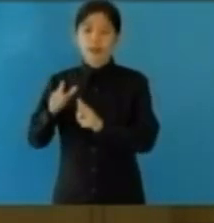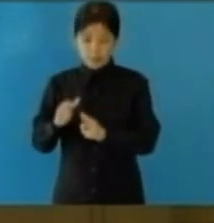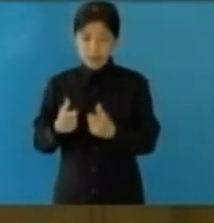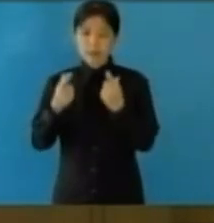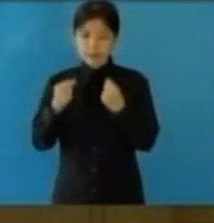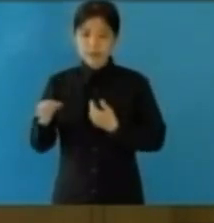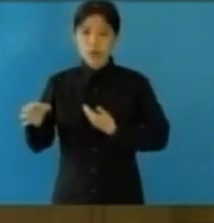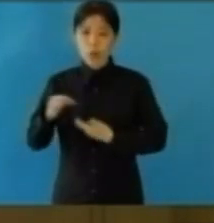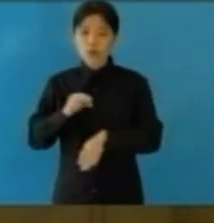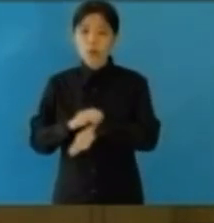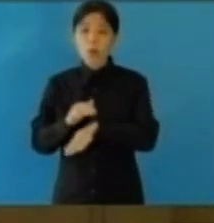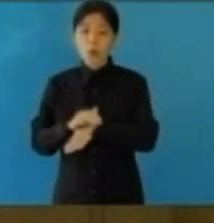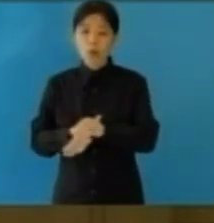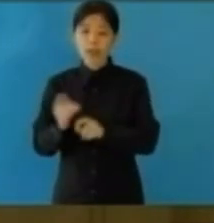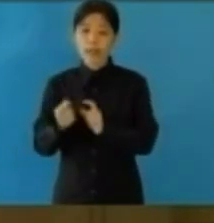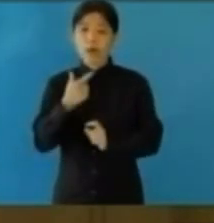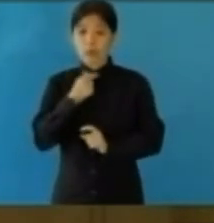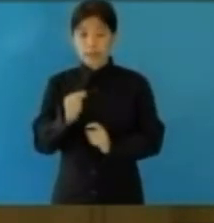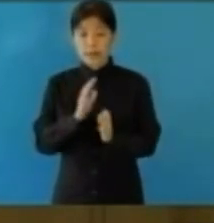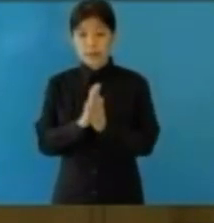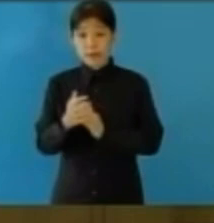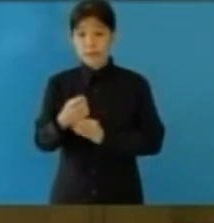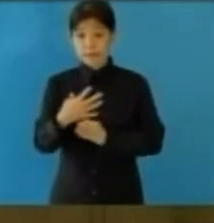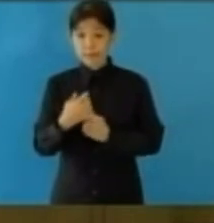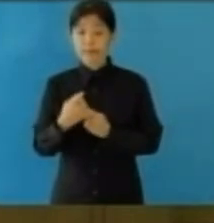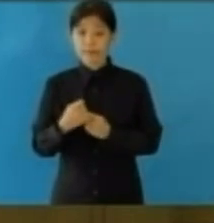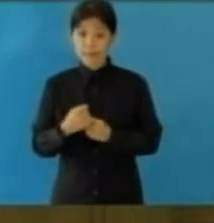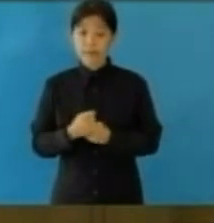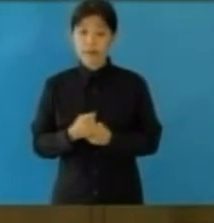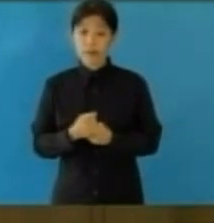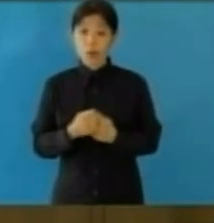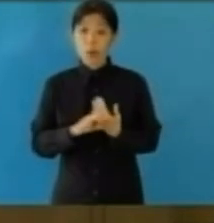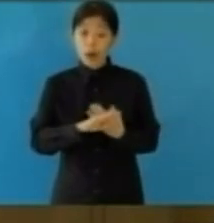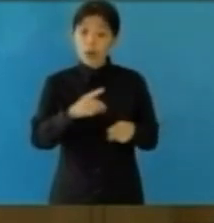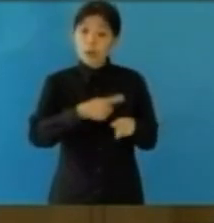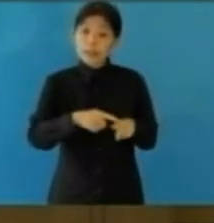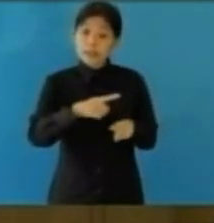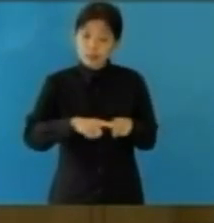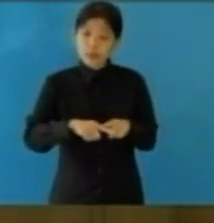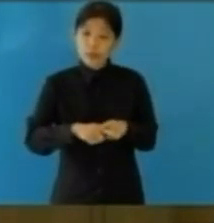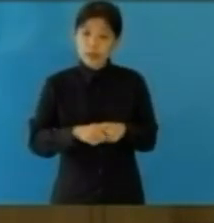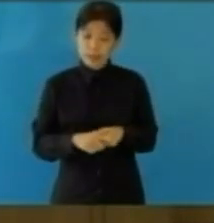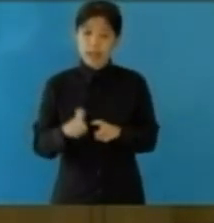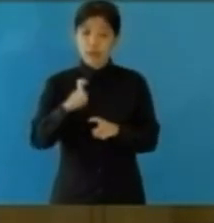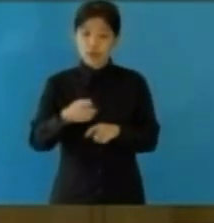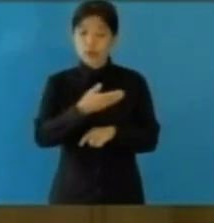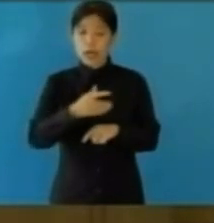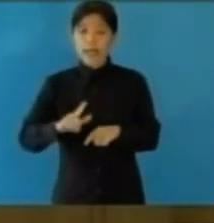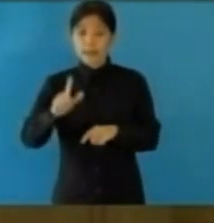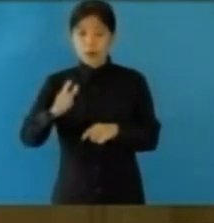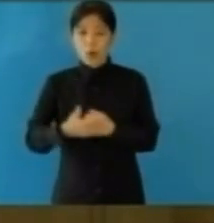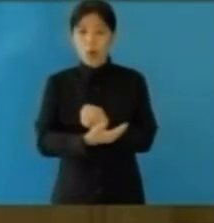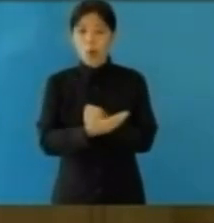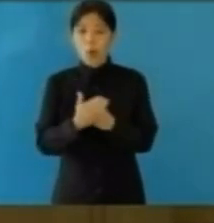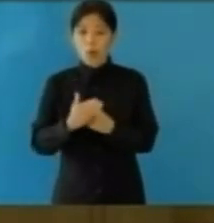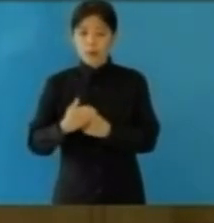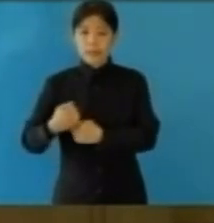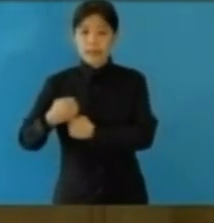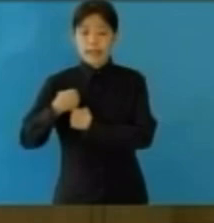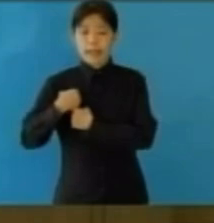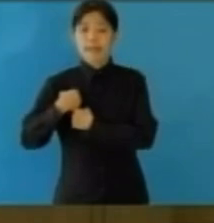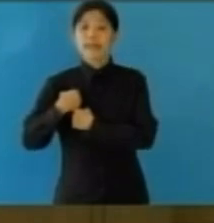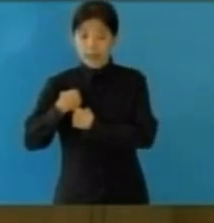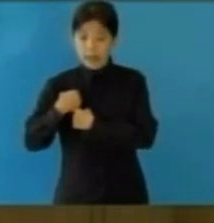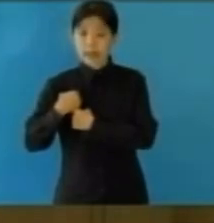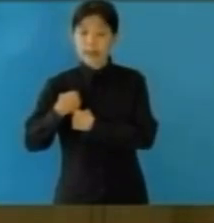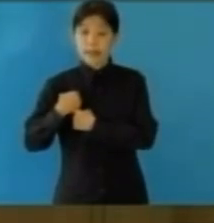考えているという話です。また、同市街区の一部につきましては、第10管区海上保安部、本部から職員宿舎の設置の要請として活